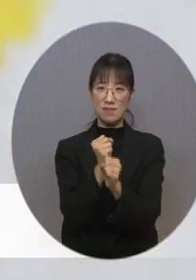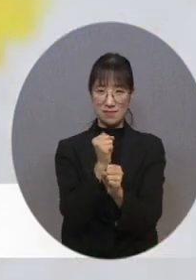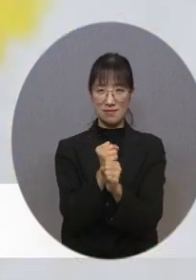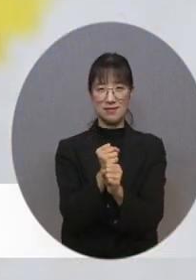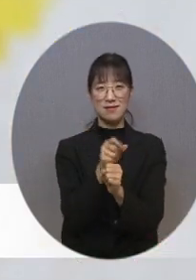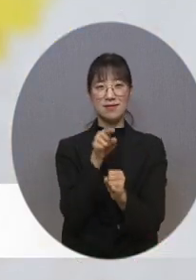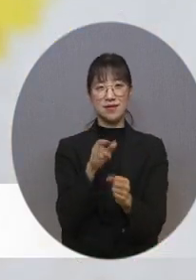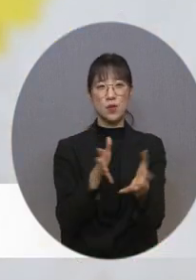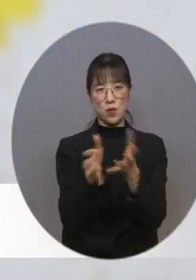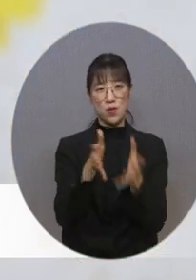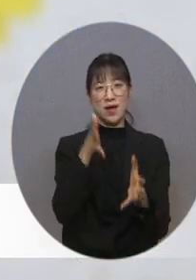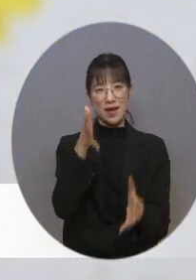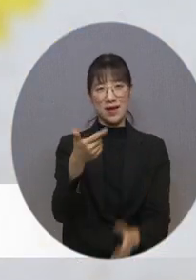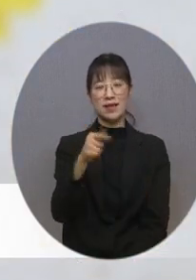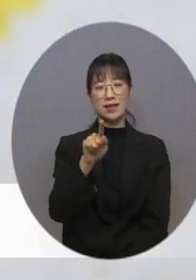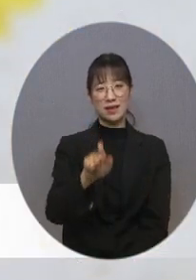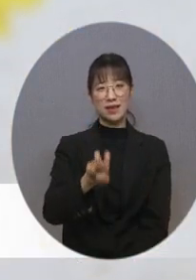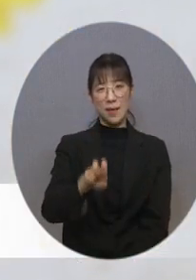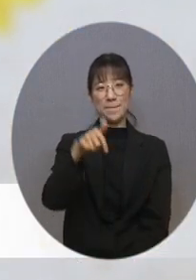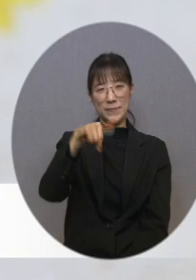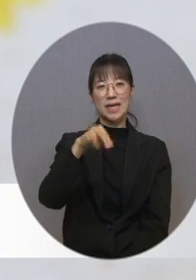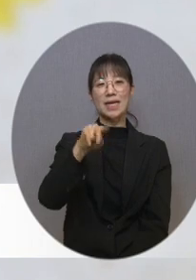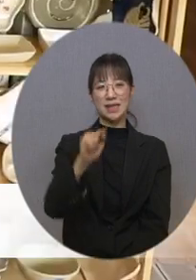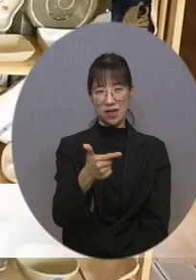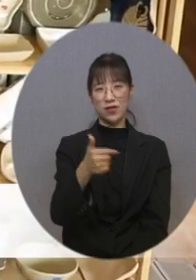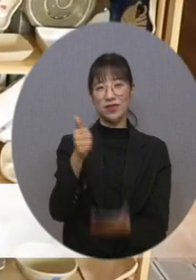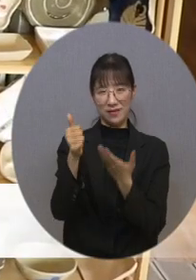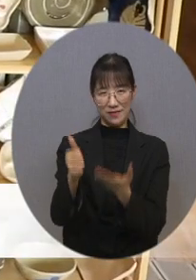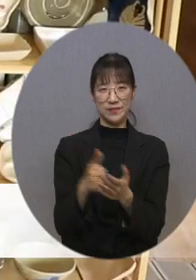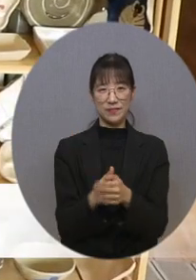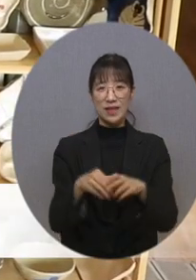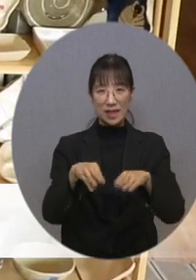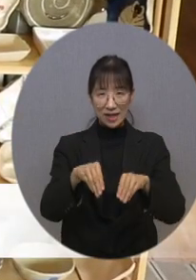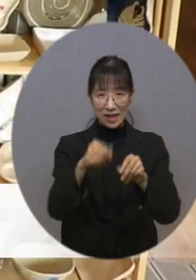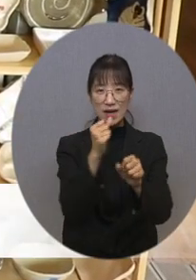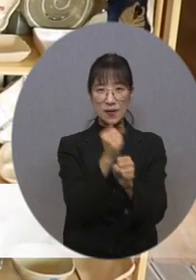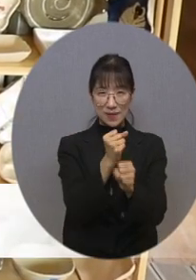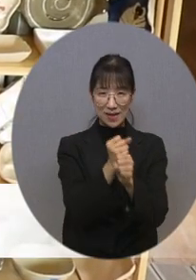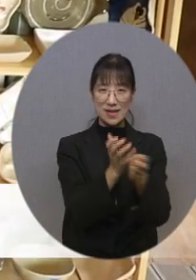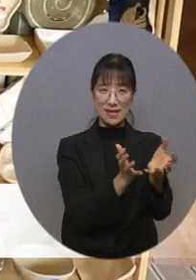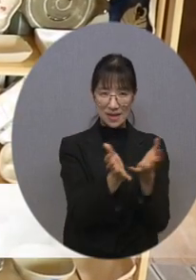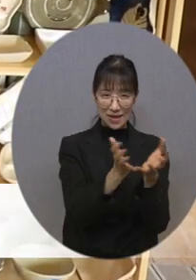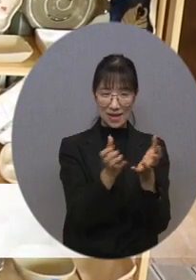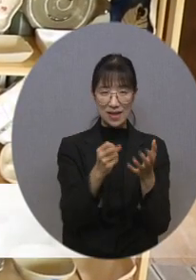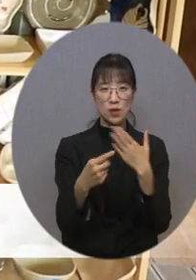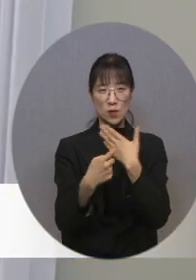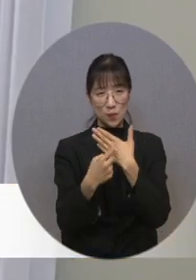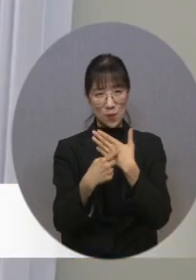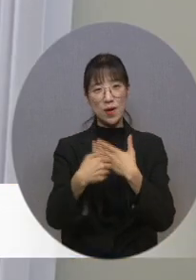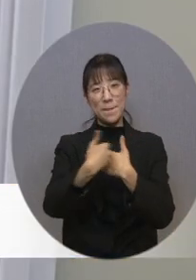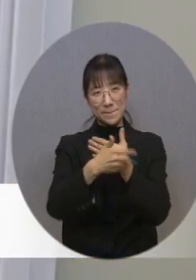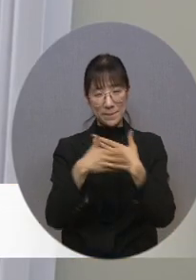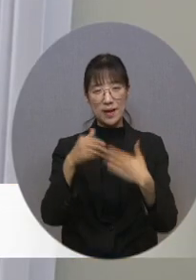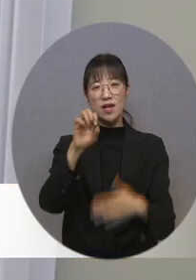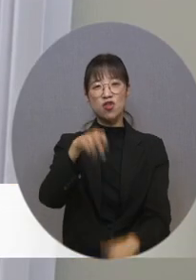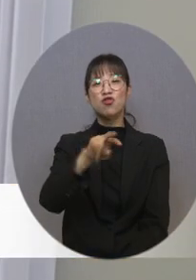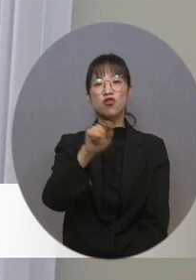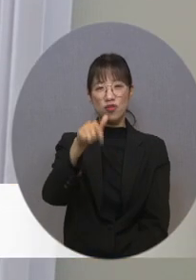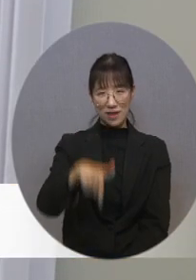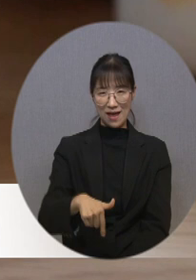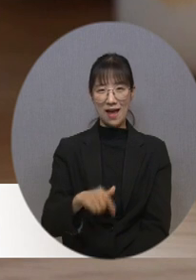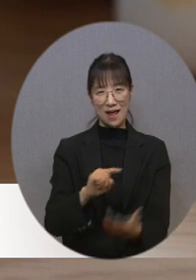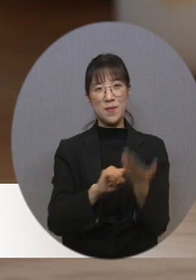주목받아온 도예가 남기선 작가. 흙으로 빚은 도자기와 표면에 바르는 유약으로 빚어낸